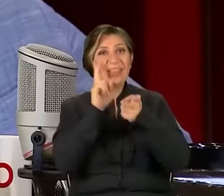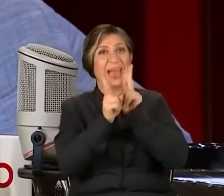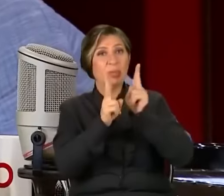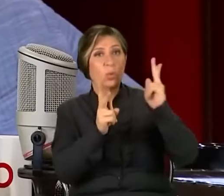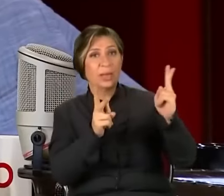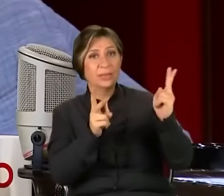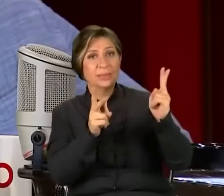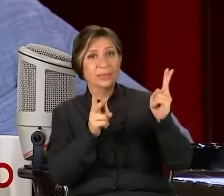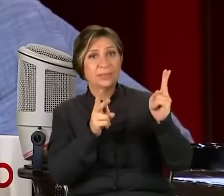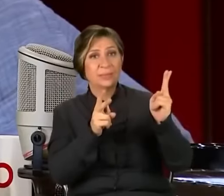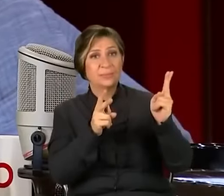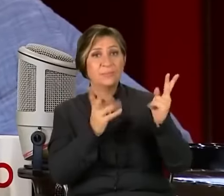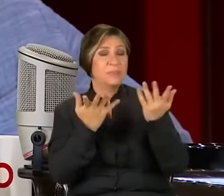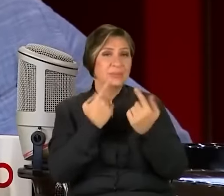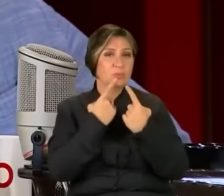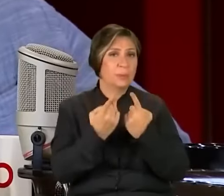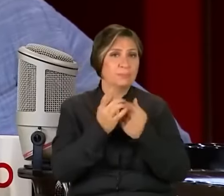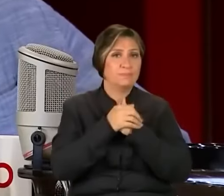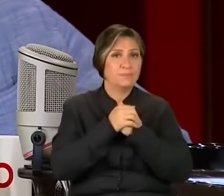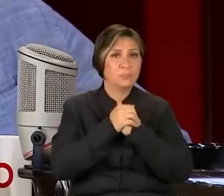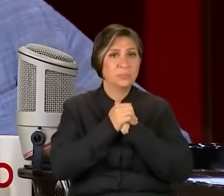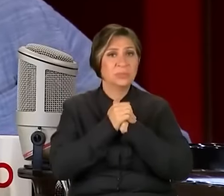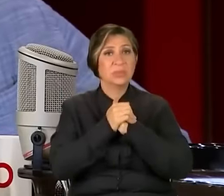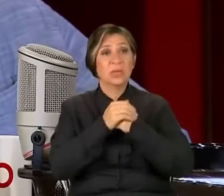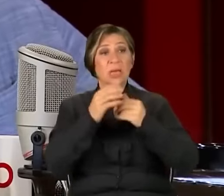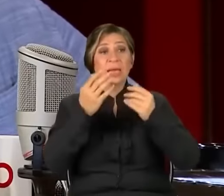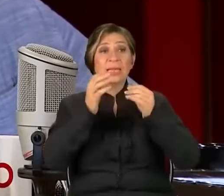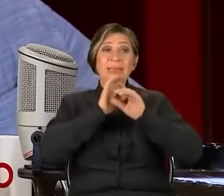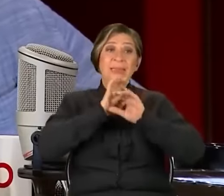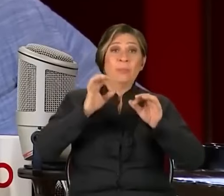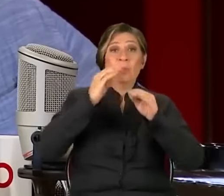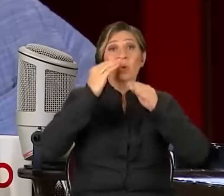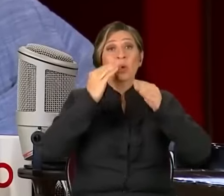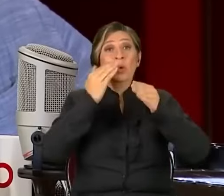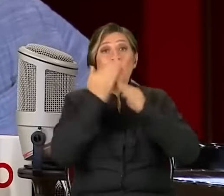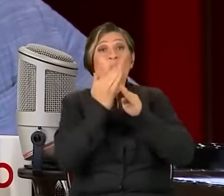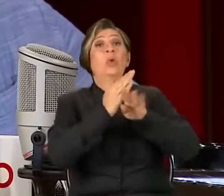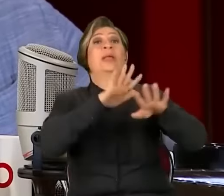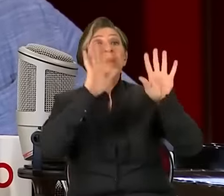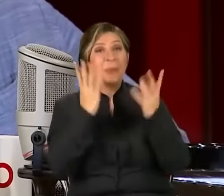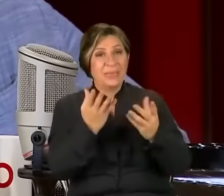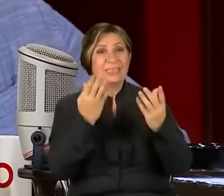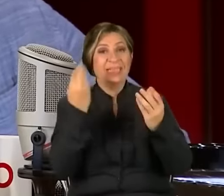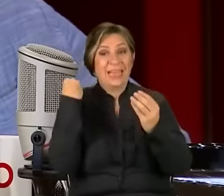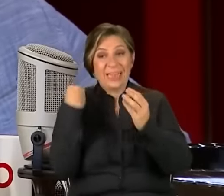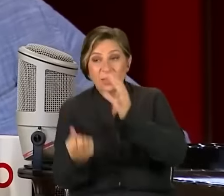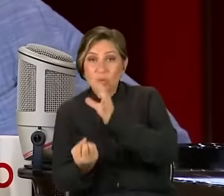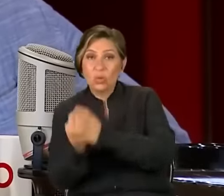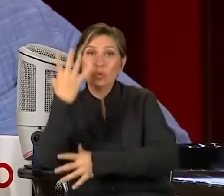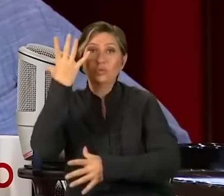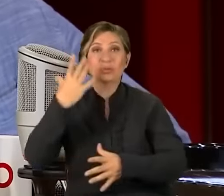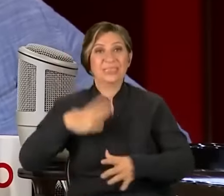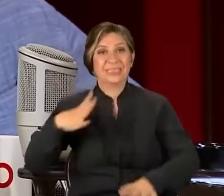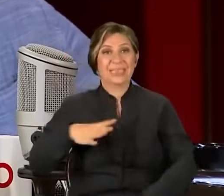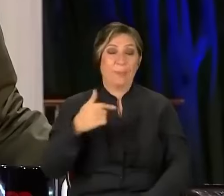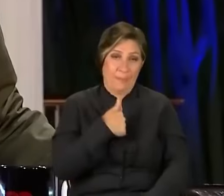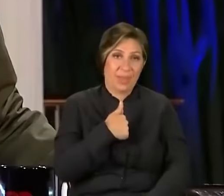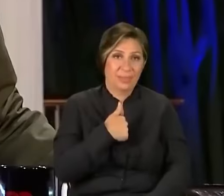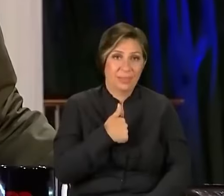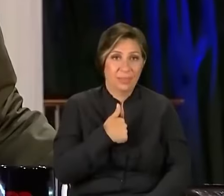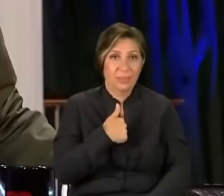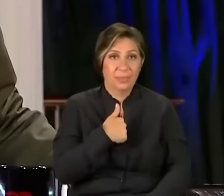tiyatrolarının nasıl diyeyim, kullanışsız hale getirilmesinden kaynaklı yeniden doğuşunu arzu ettim aslında ben. Ne